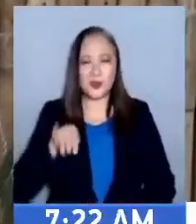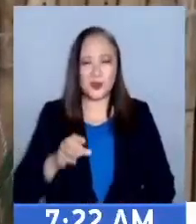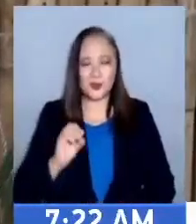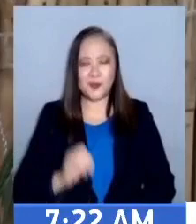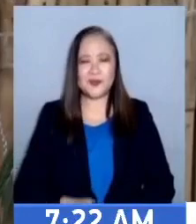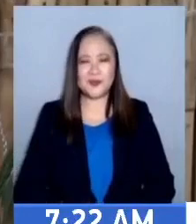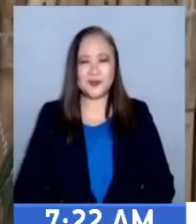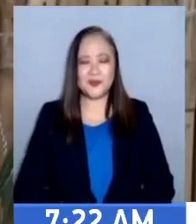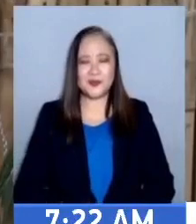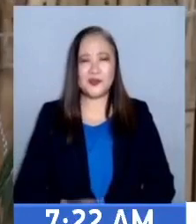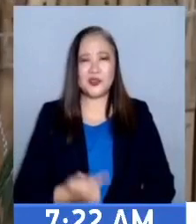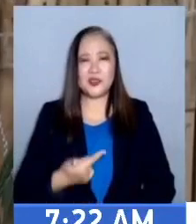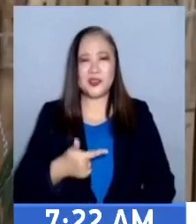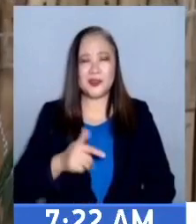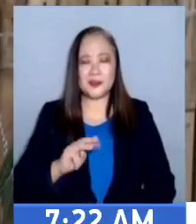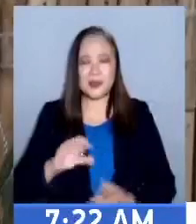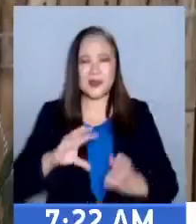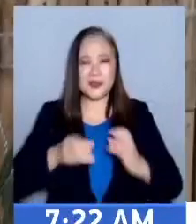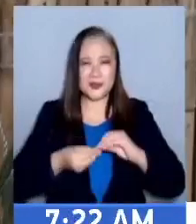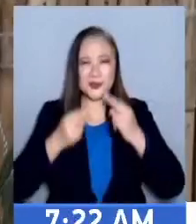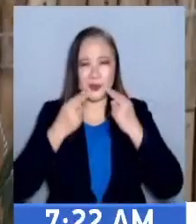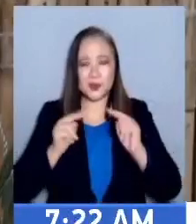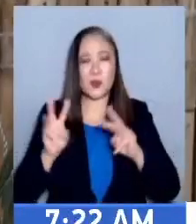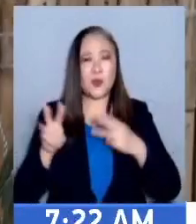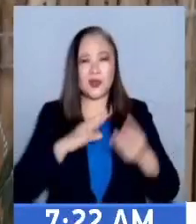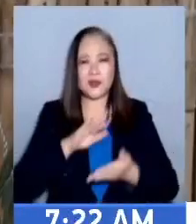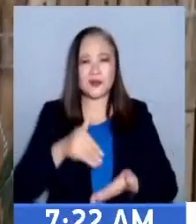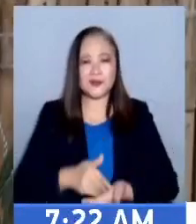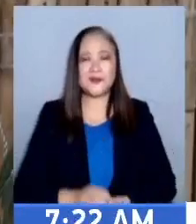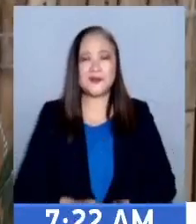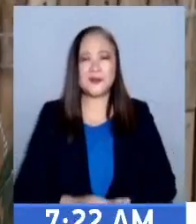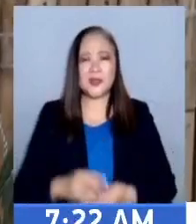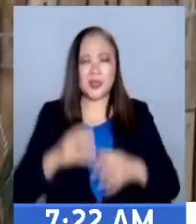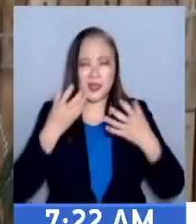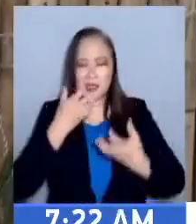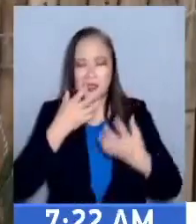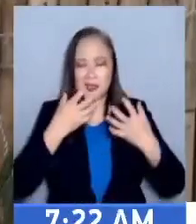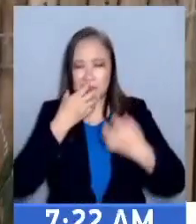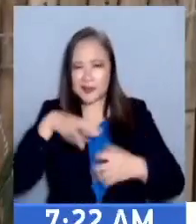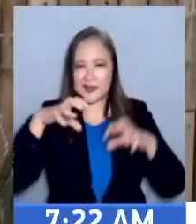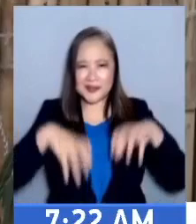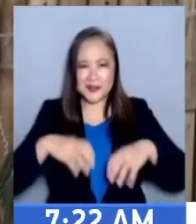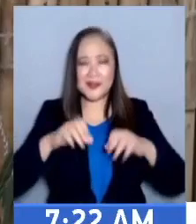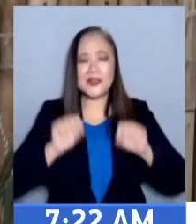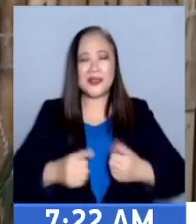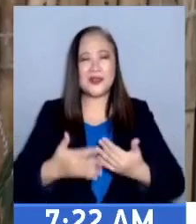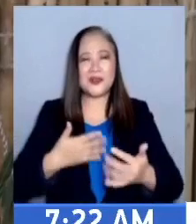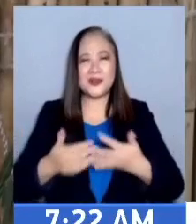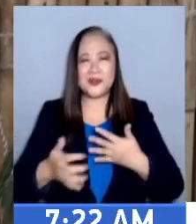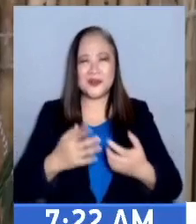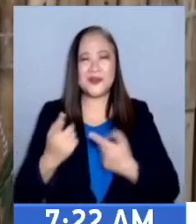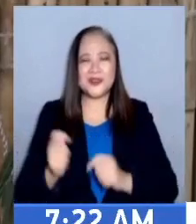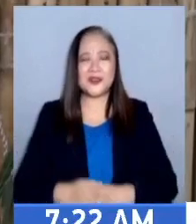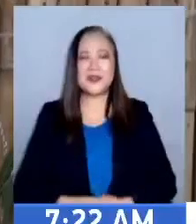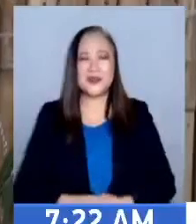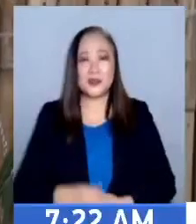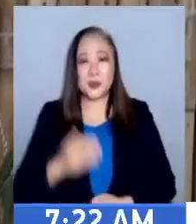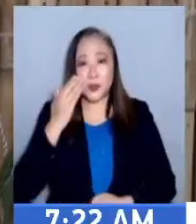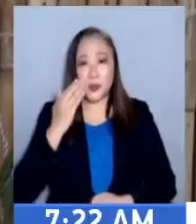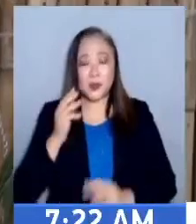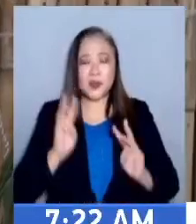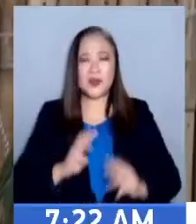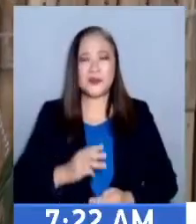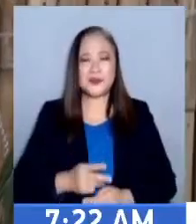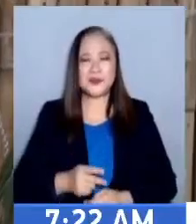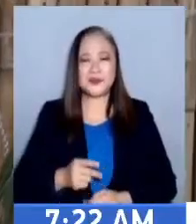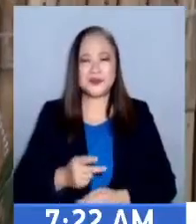GMA Integrated News Weather Center. Maasahan, ano man ang panahon, know the weather before you go para mark